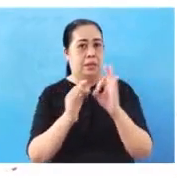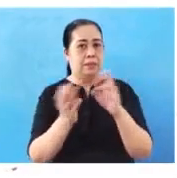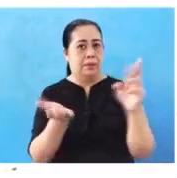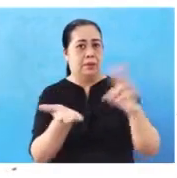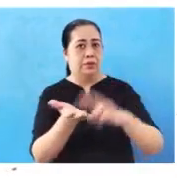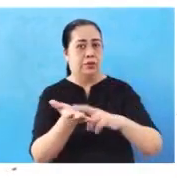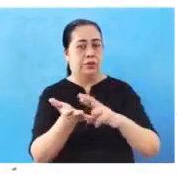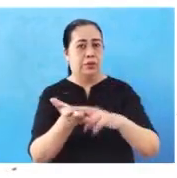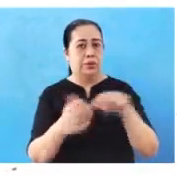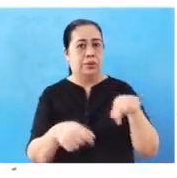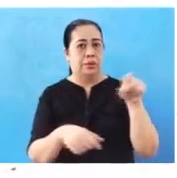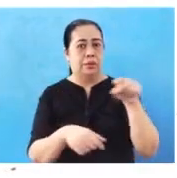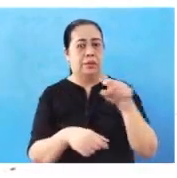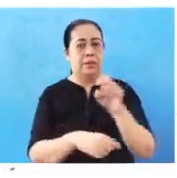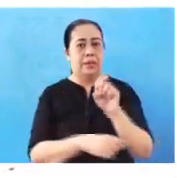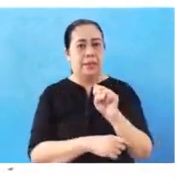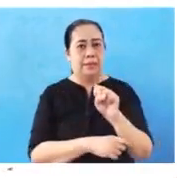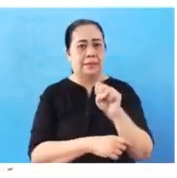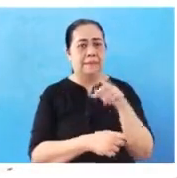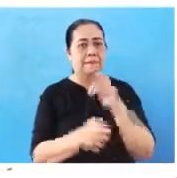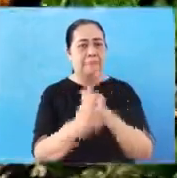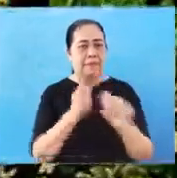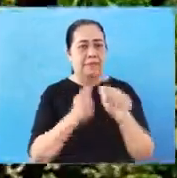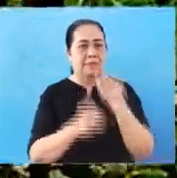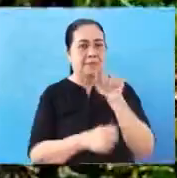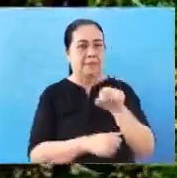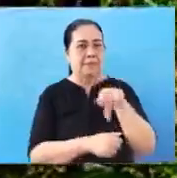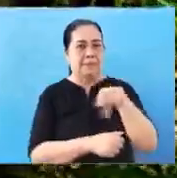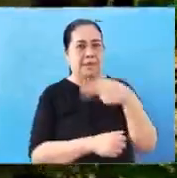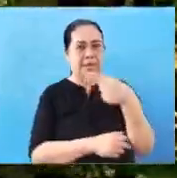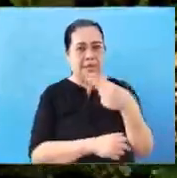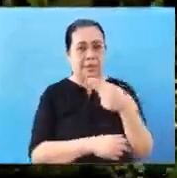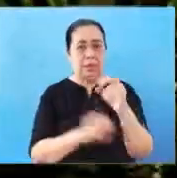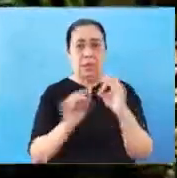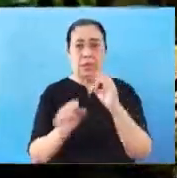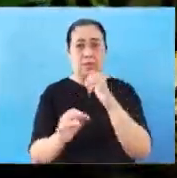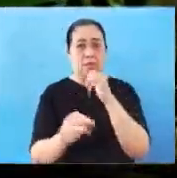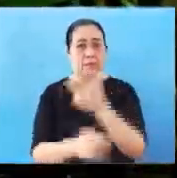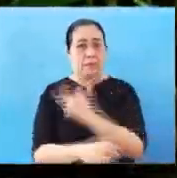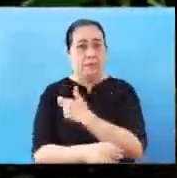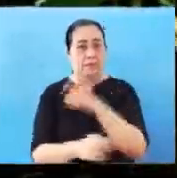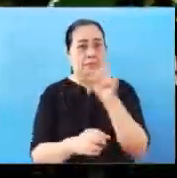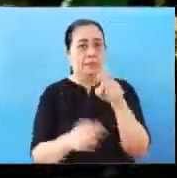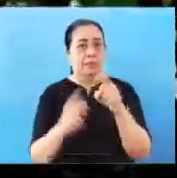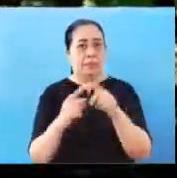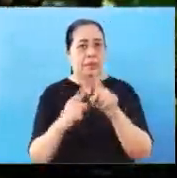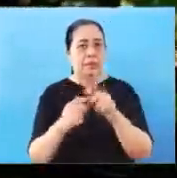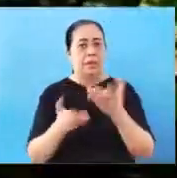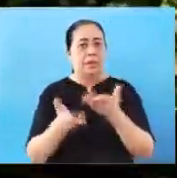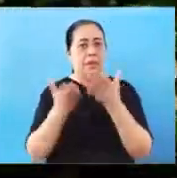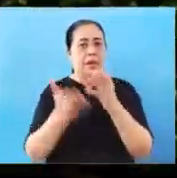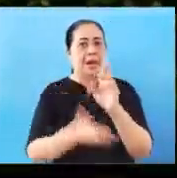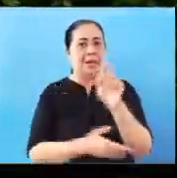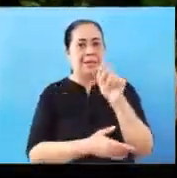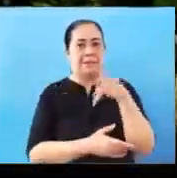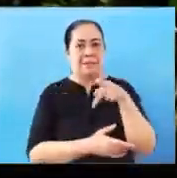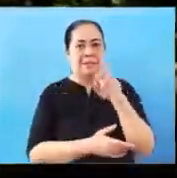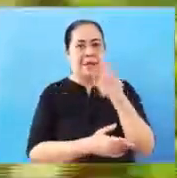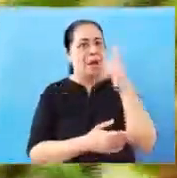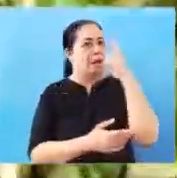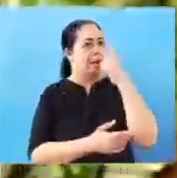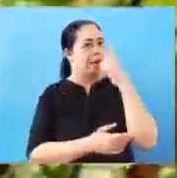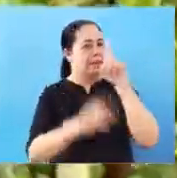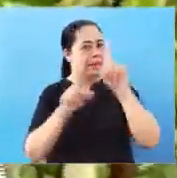doon sa spass.ph. Pag hindi naman bakunado, kailangan po magsumite ng RT-PCR test at mag-register pa